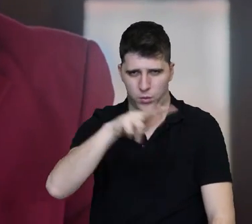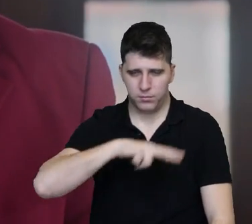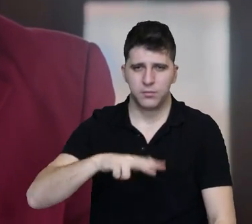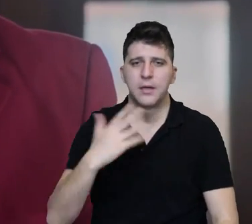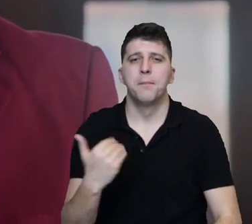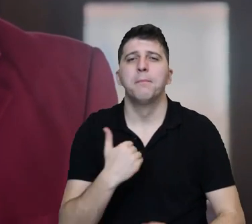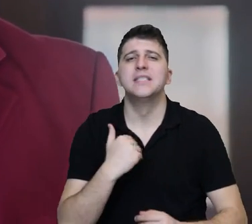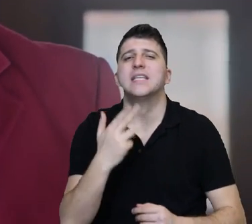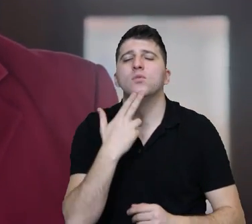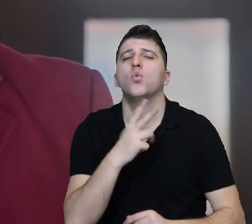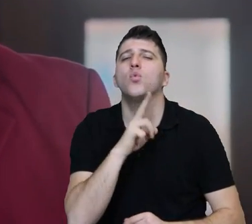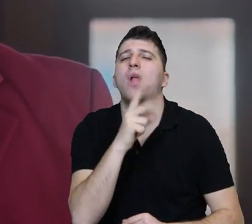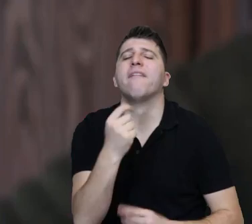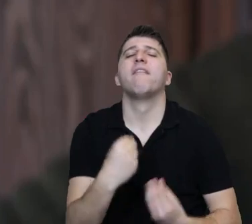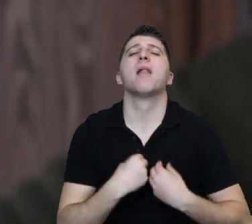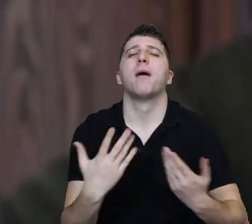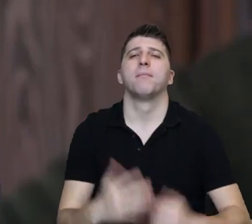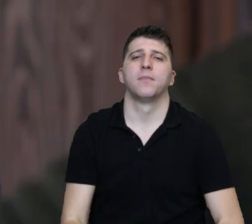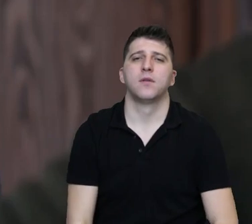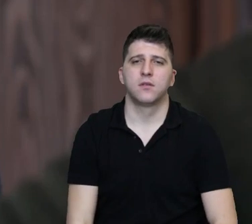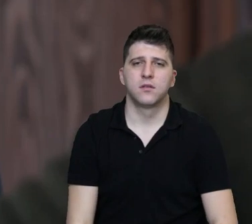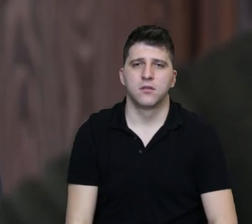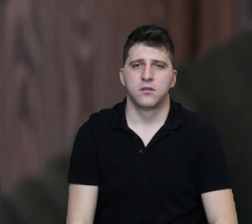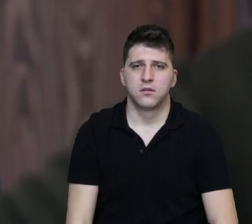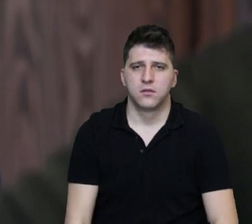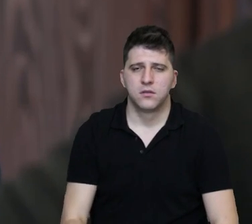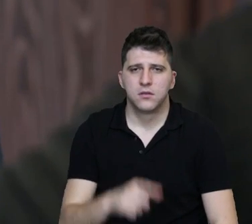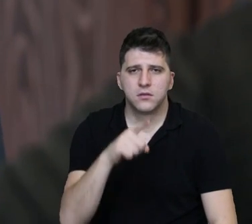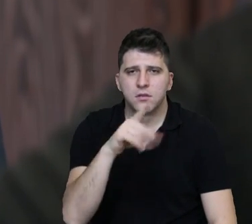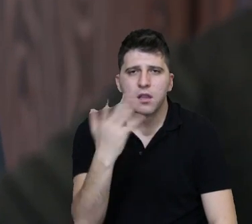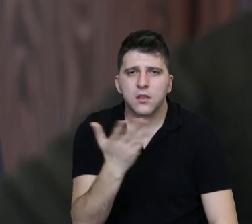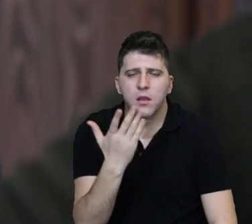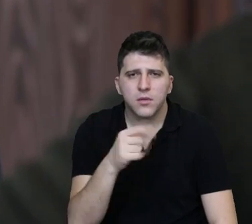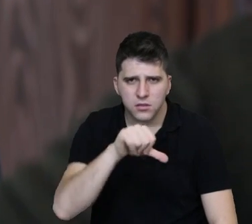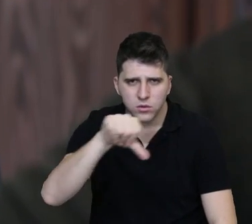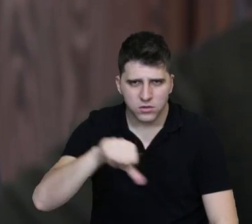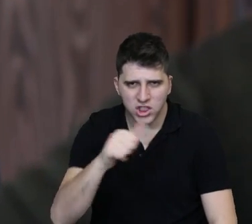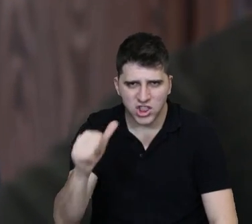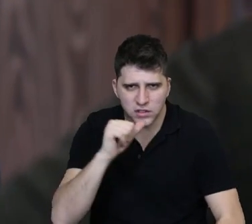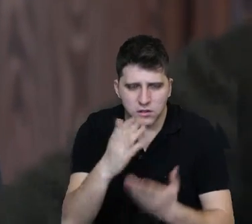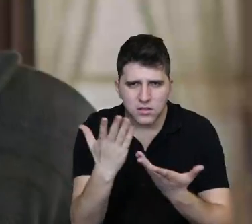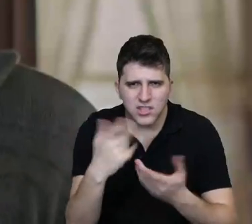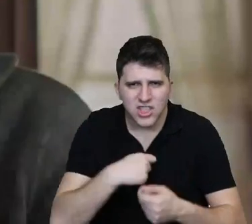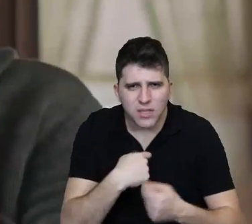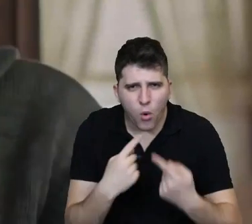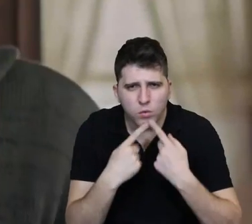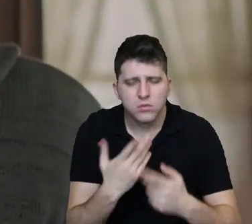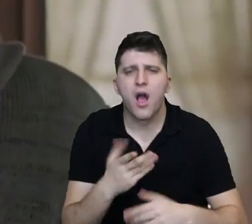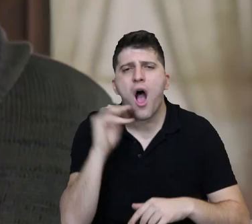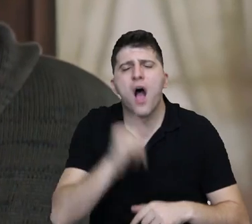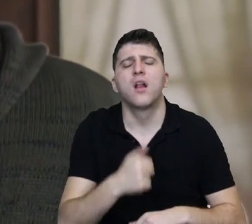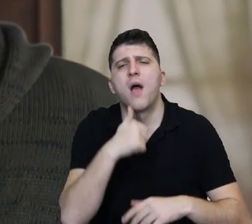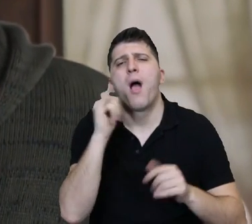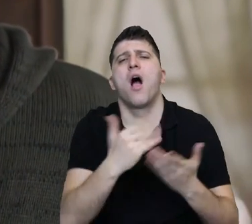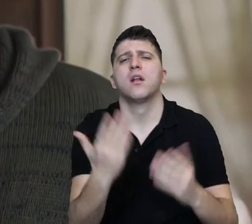ben bize değil kız, günahımı vermem be. Sen deterjan mı içtin oğlum? Ne biçim konuşuyorsun böyle abuk subuk saçma sapan ya? Haklı abi ya,